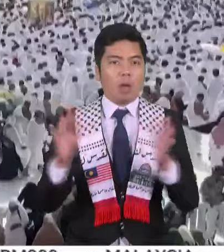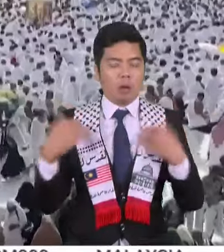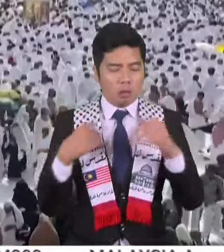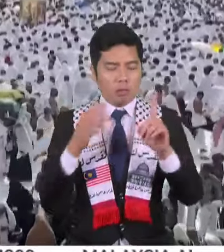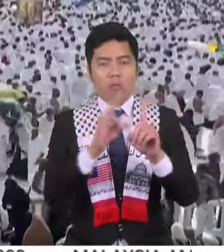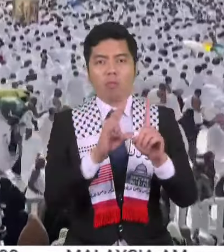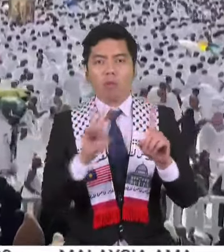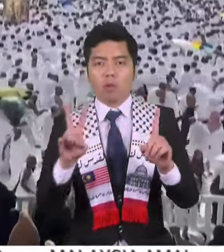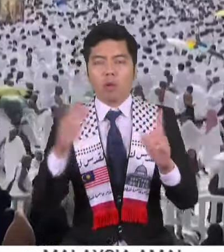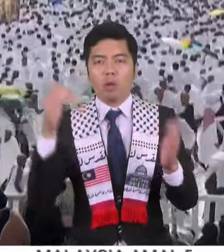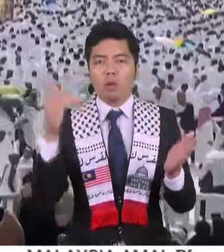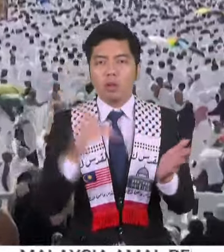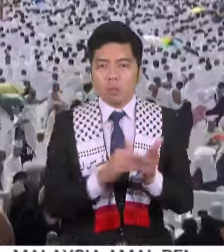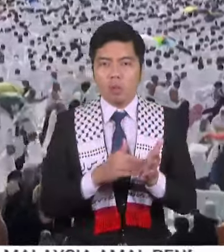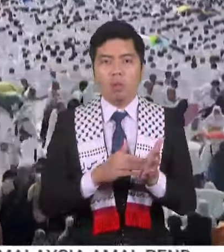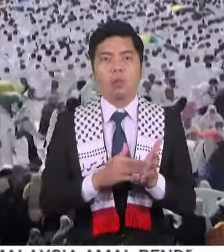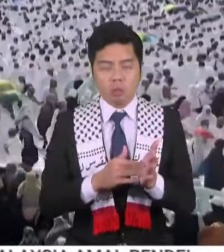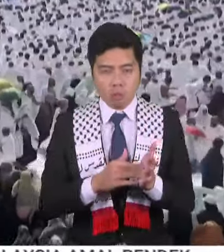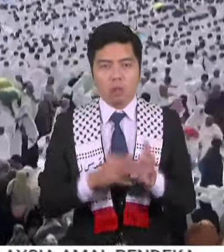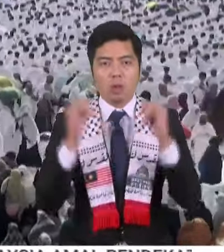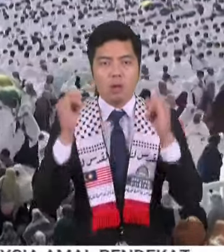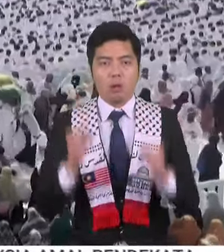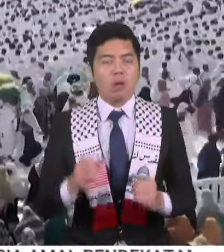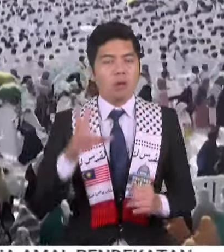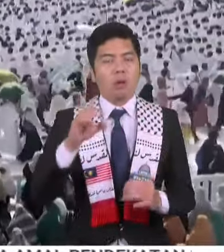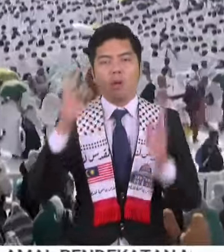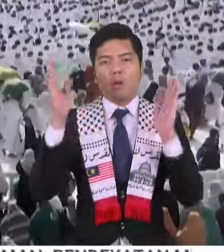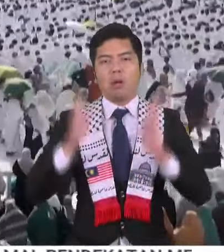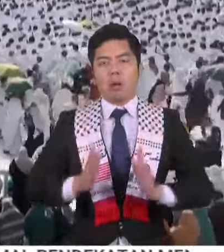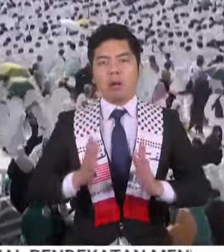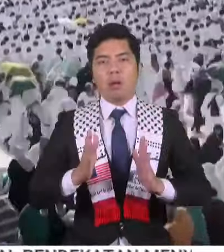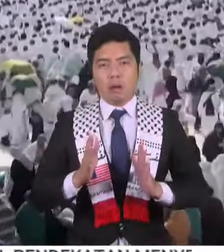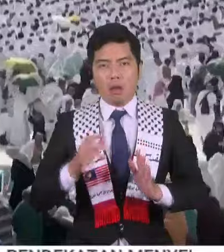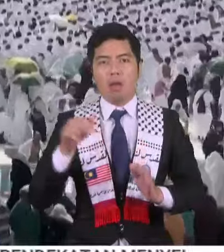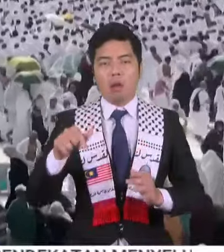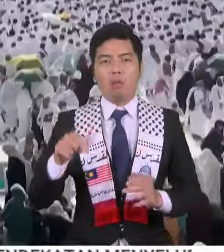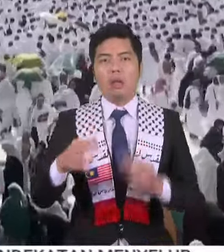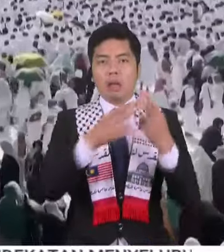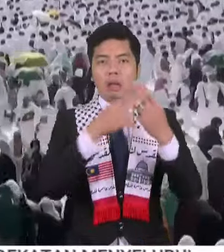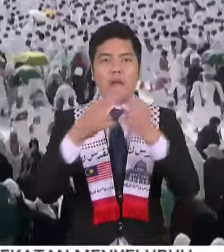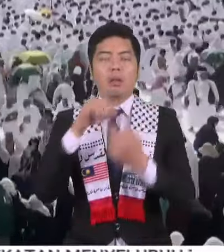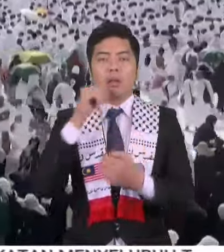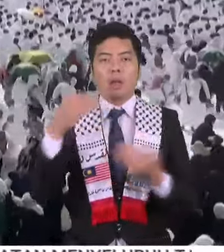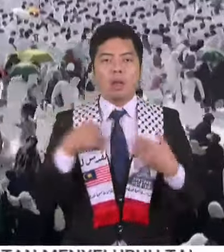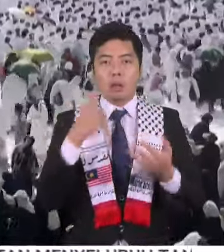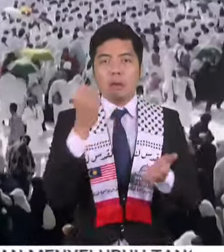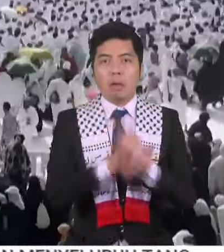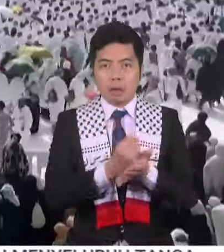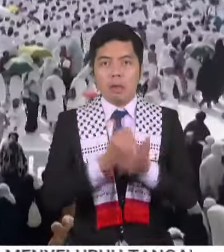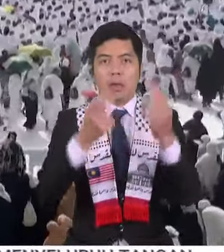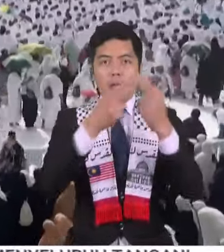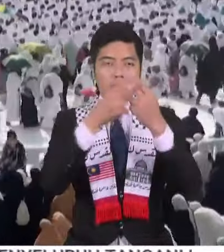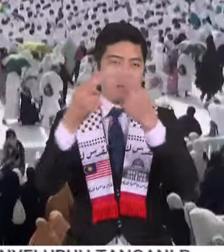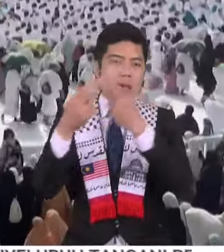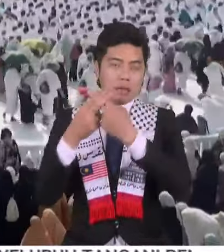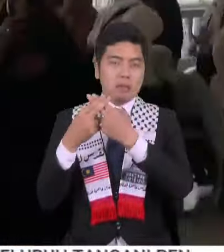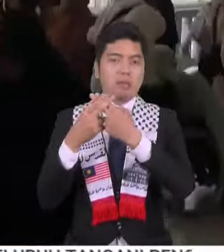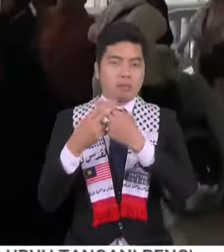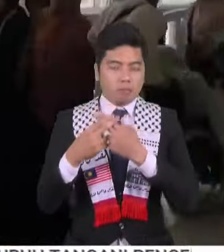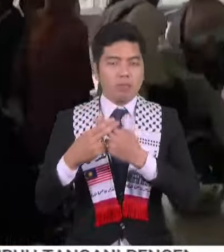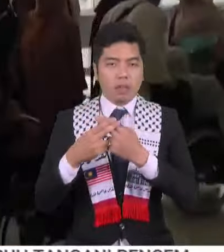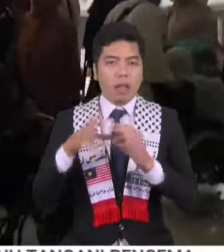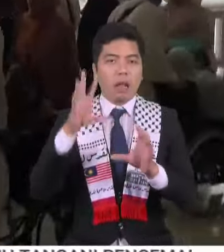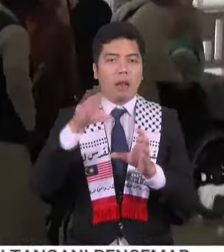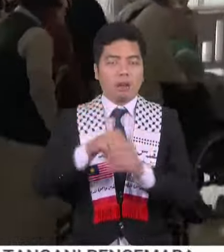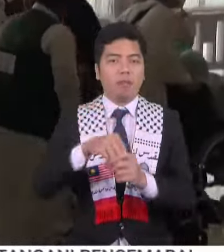hampir 172,000 individu bukan kalangan penduduk tempatan dan tidak mempunyai permit haji dipercayai